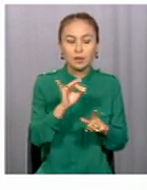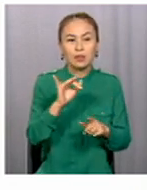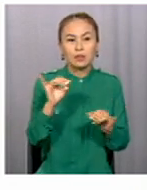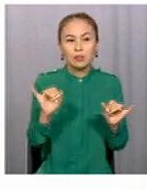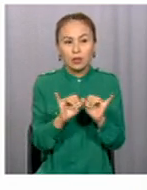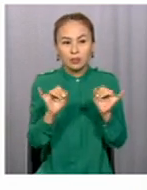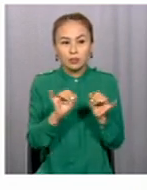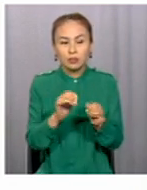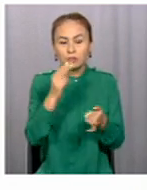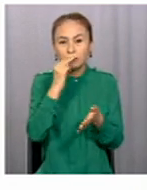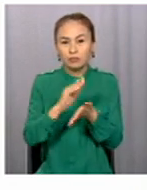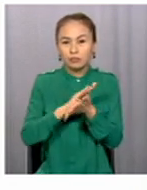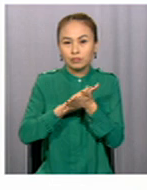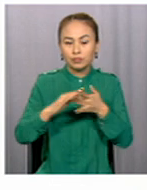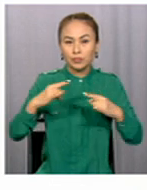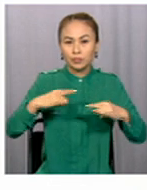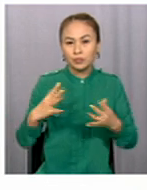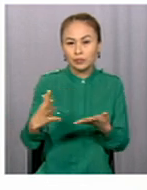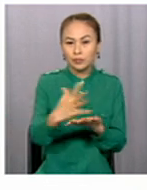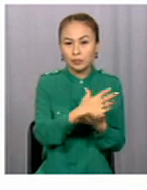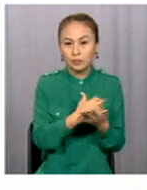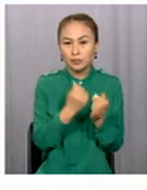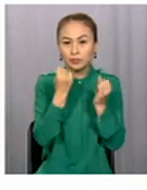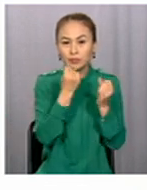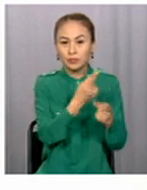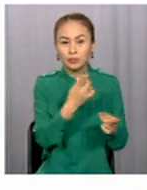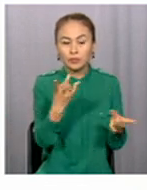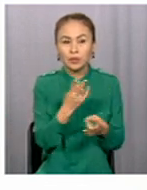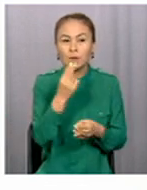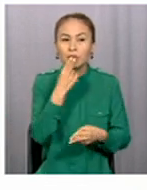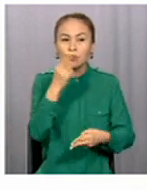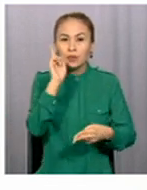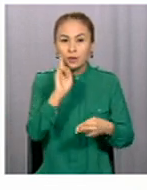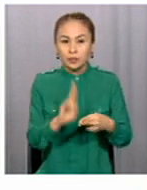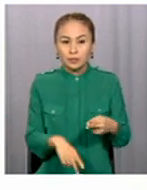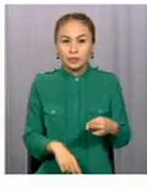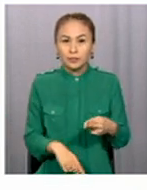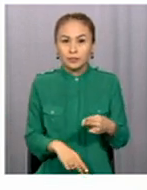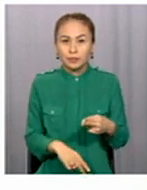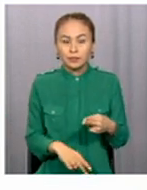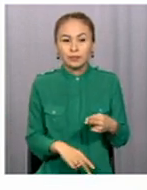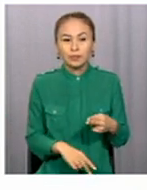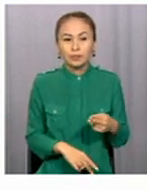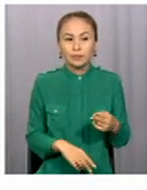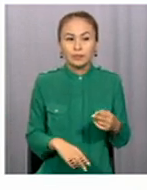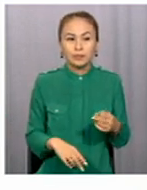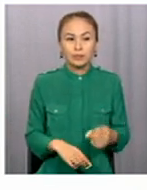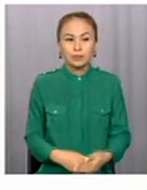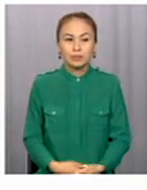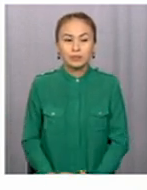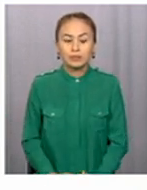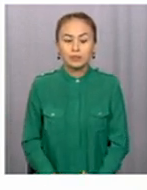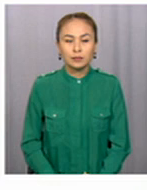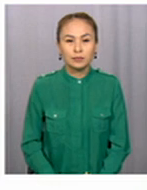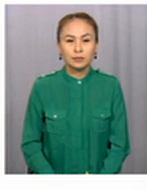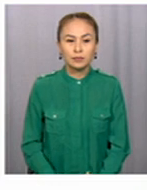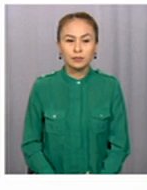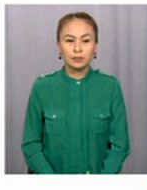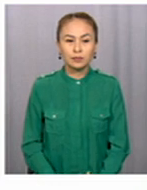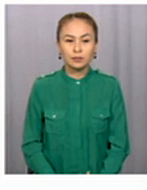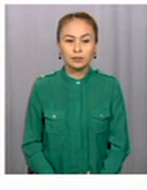тамақ ішкен үстелді жинап кету керек. Тамақтанып болғаннан кейін қолды жууды естен шығармаған